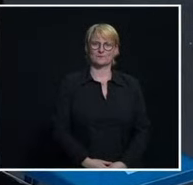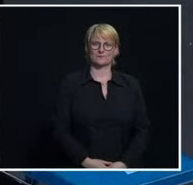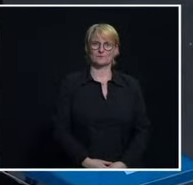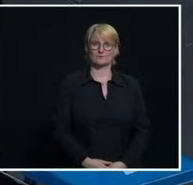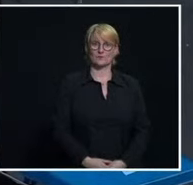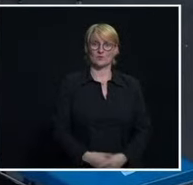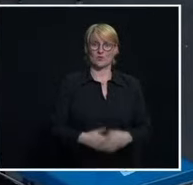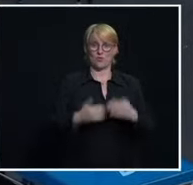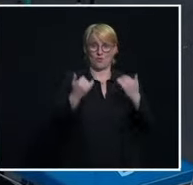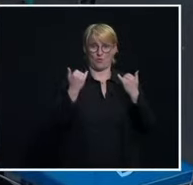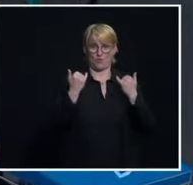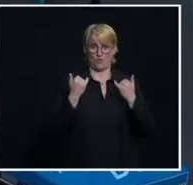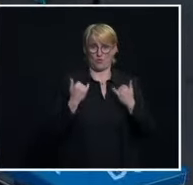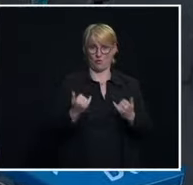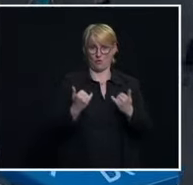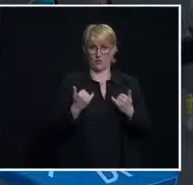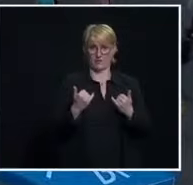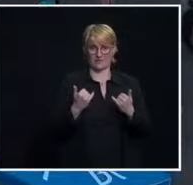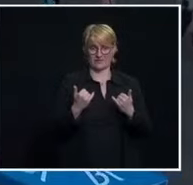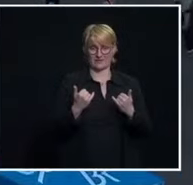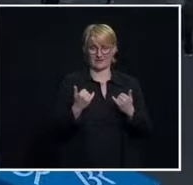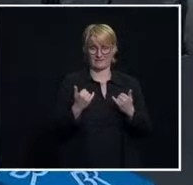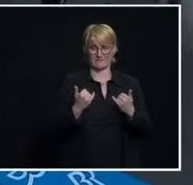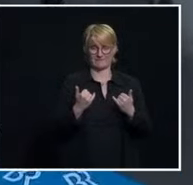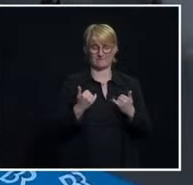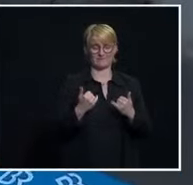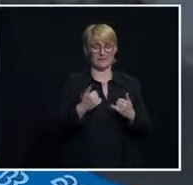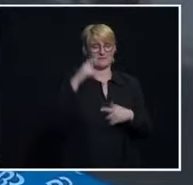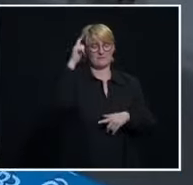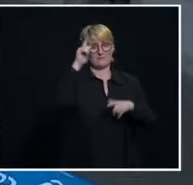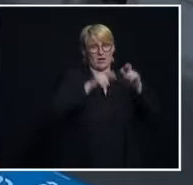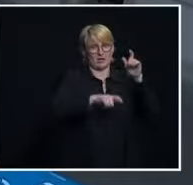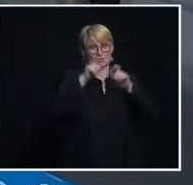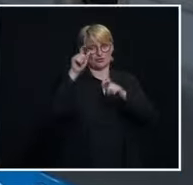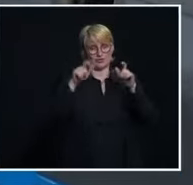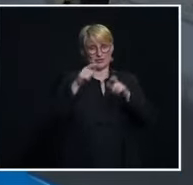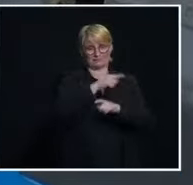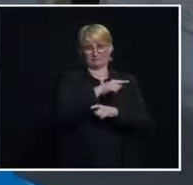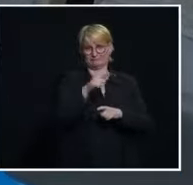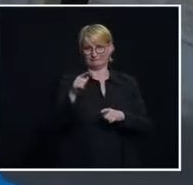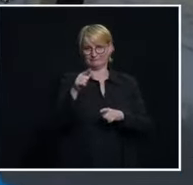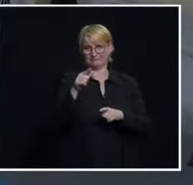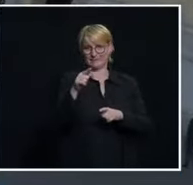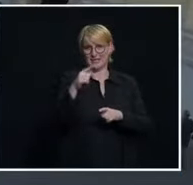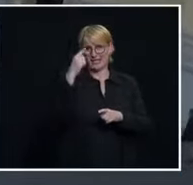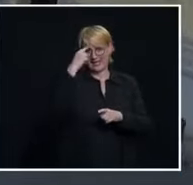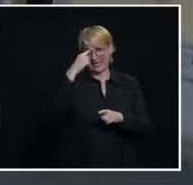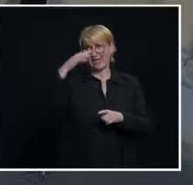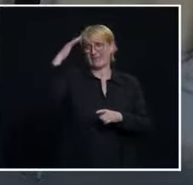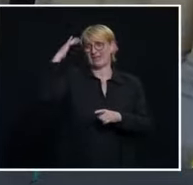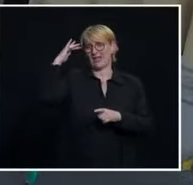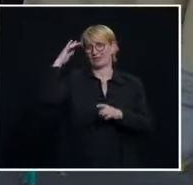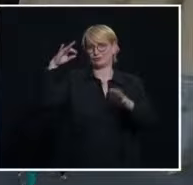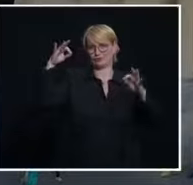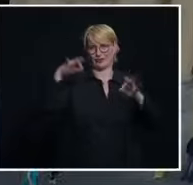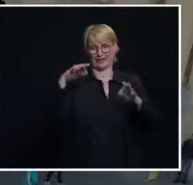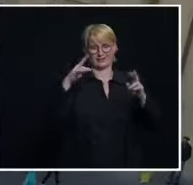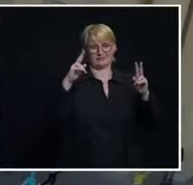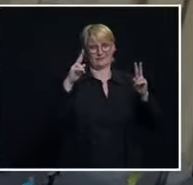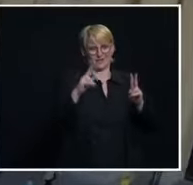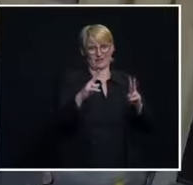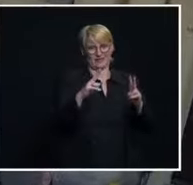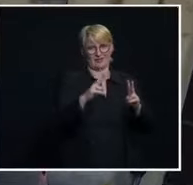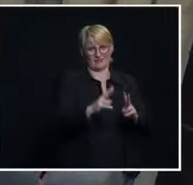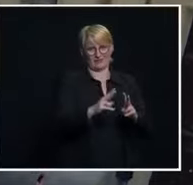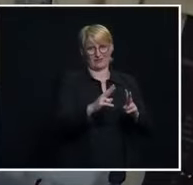Heute, da nur noch wenige am Leben sind, die sich an diese Schrecken erinnern, gibt es fast